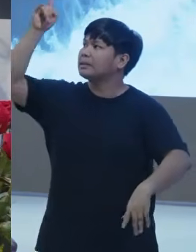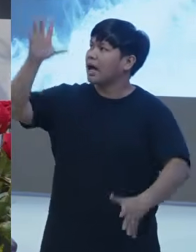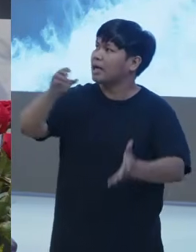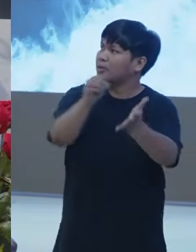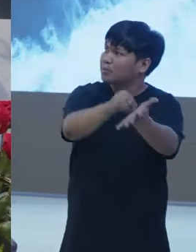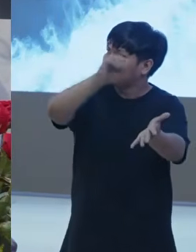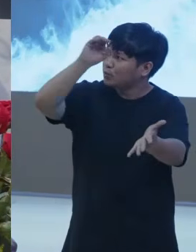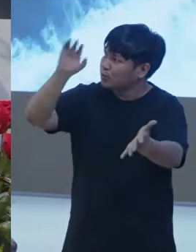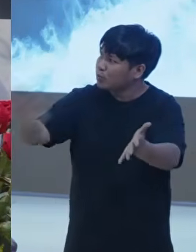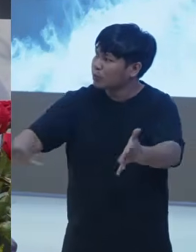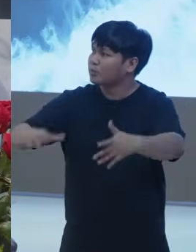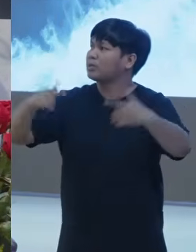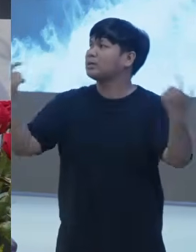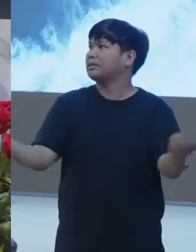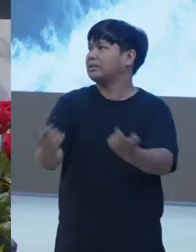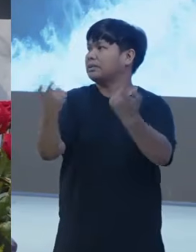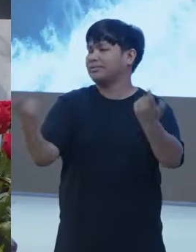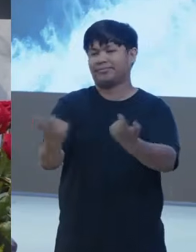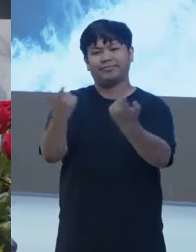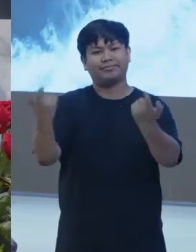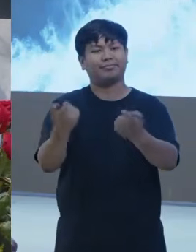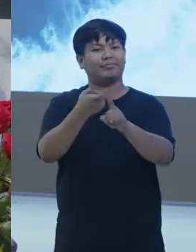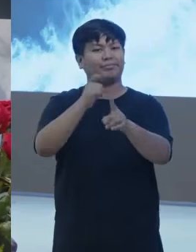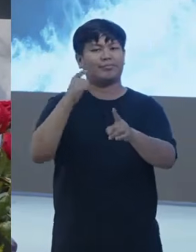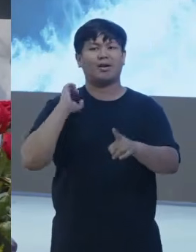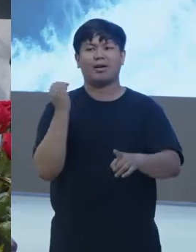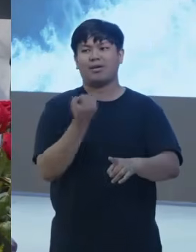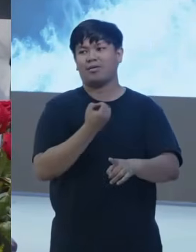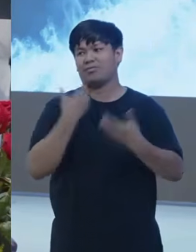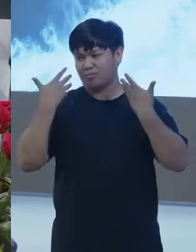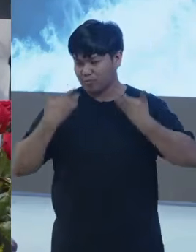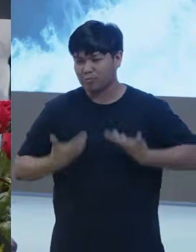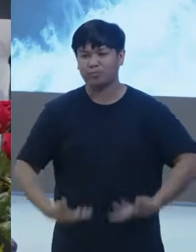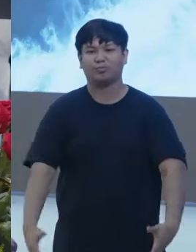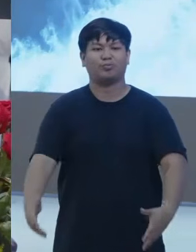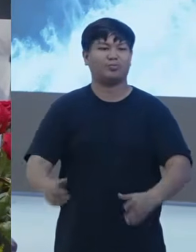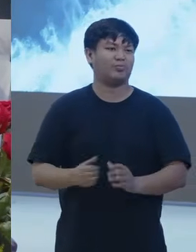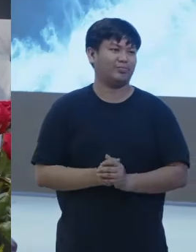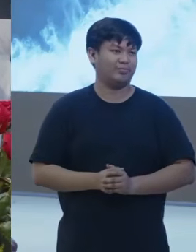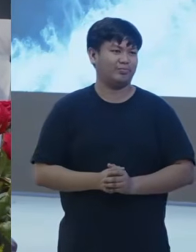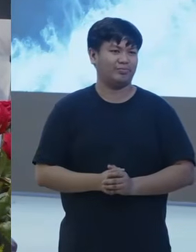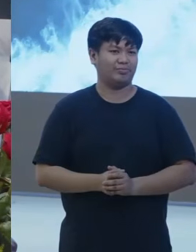remove our transgressions from us.